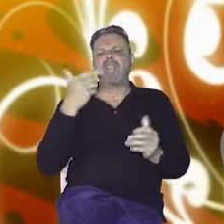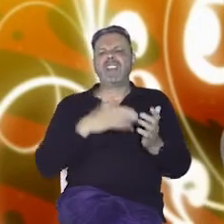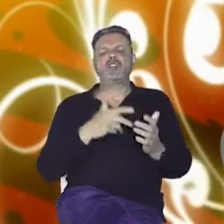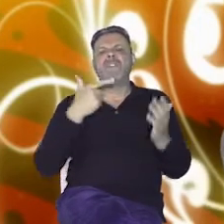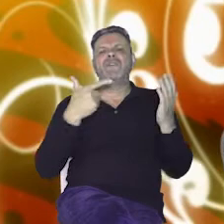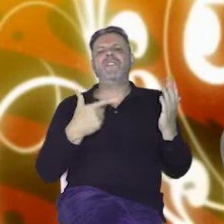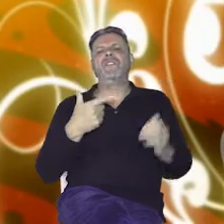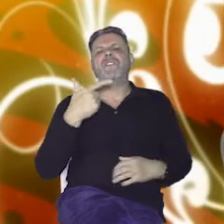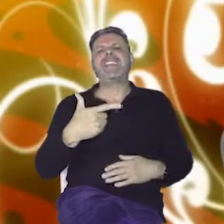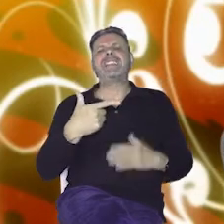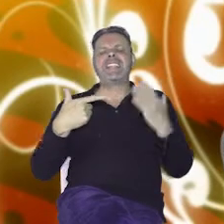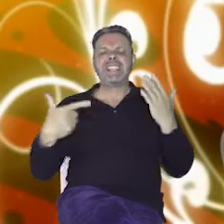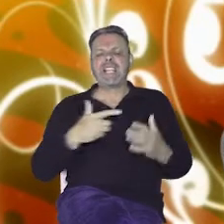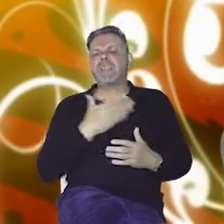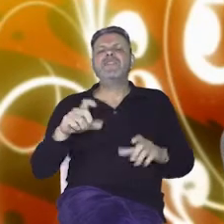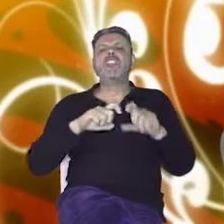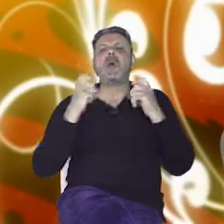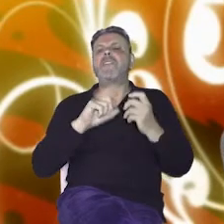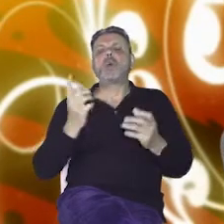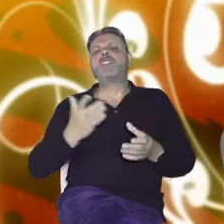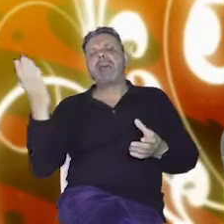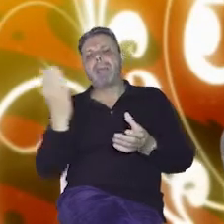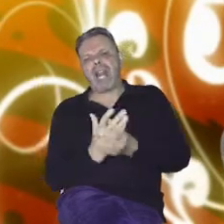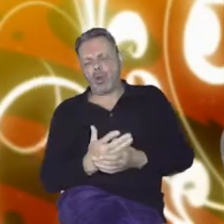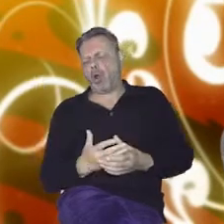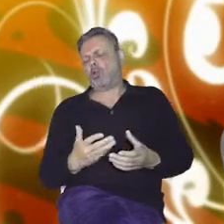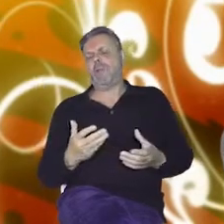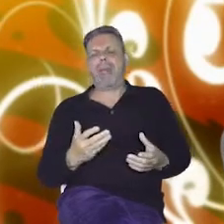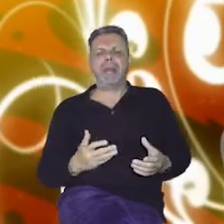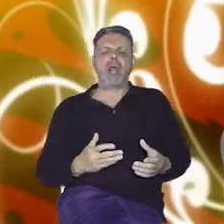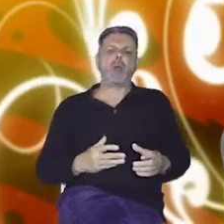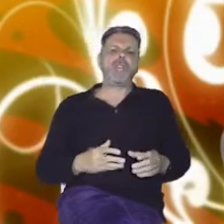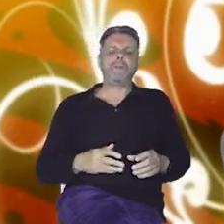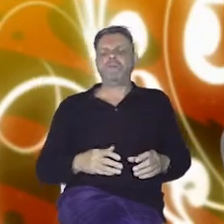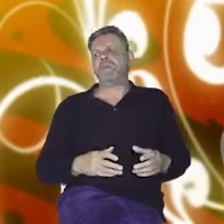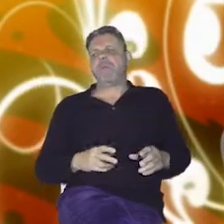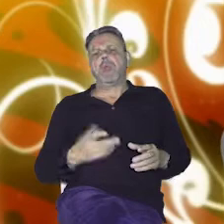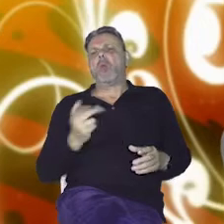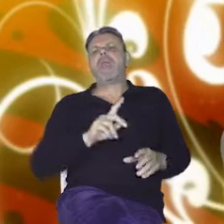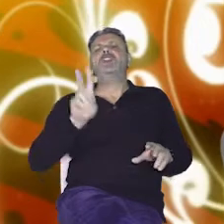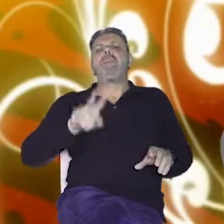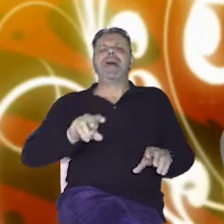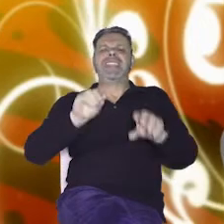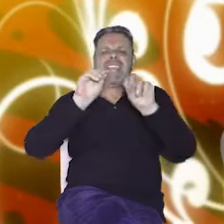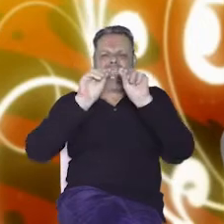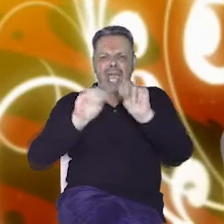oni domovi koji se ne prilagode osobljem, edukativnim potencijalom,